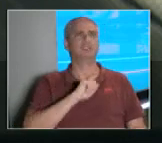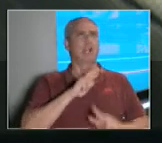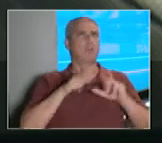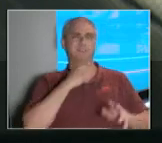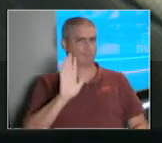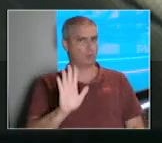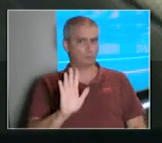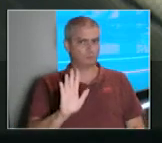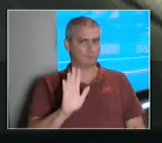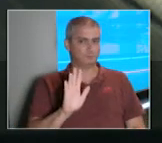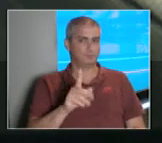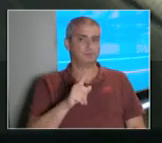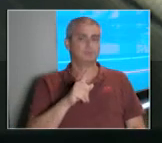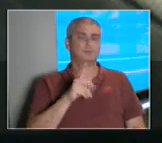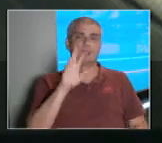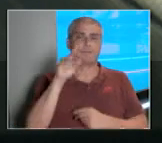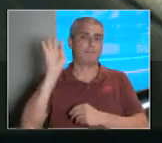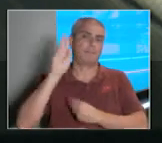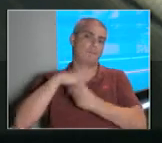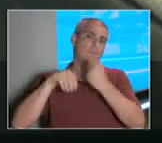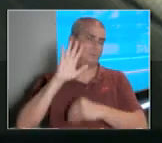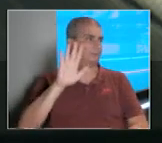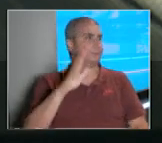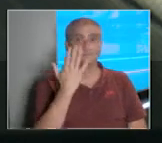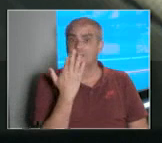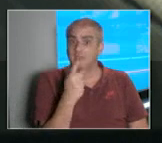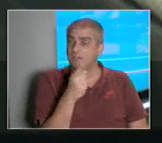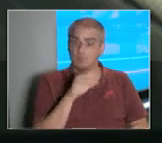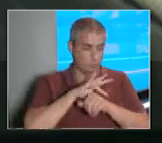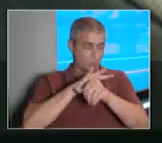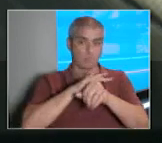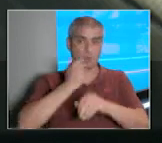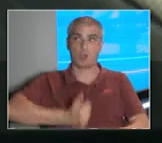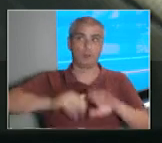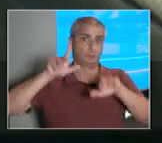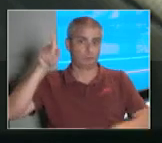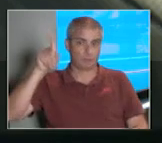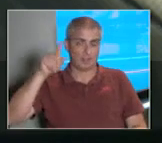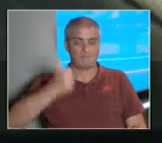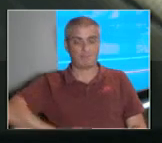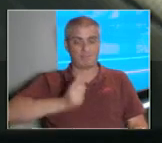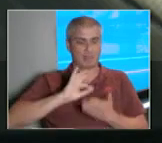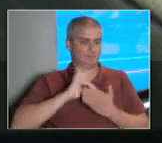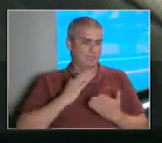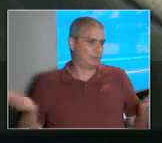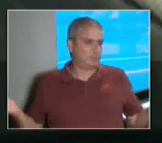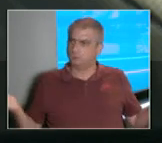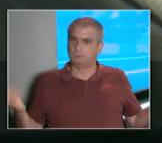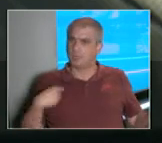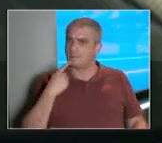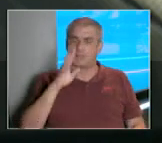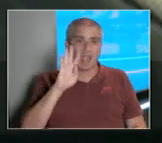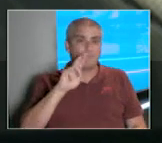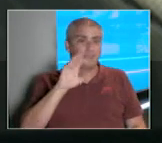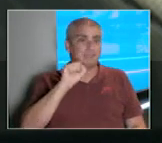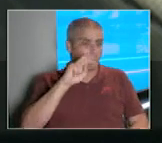חירום. זה מניפולציה של נתניהו. תראה, ברגע שזה מנוהל על ידי ראש ממשלה ומנכ״ל משרד בריאות, אמרתי לבר סימנטו